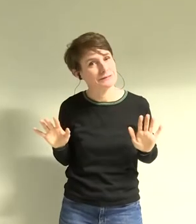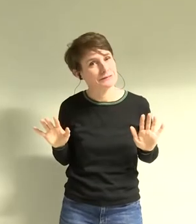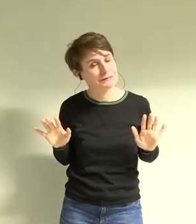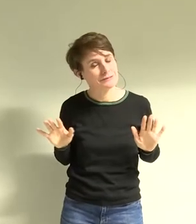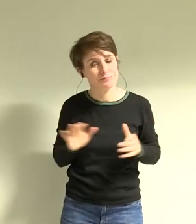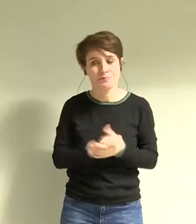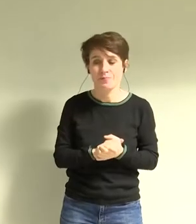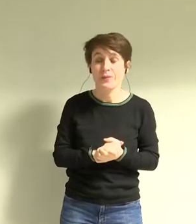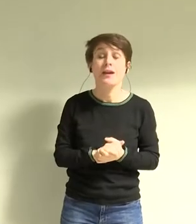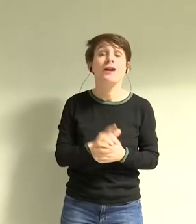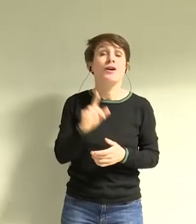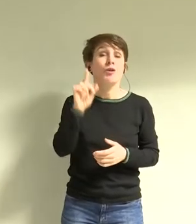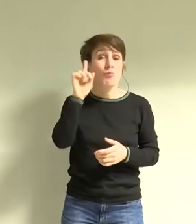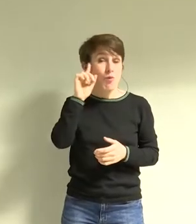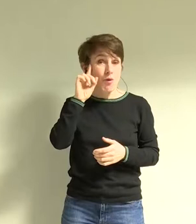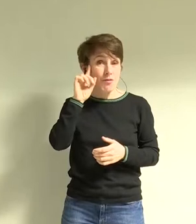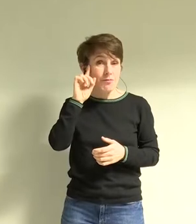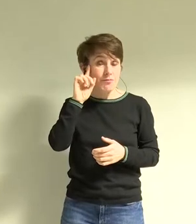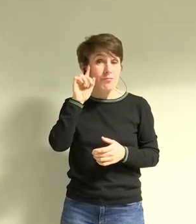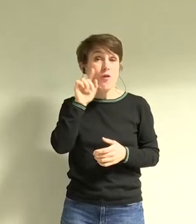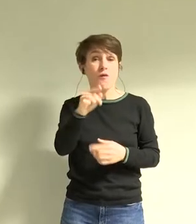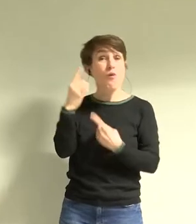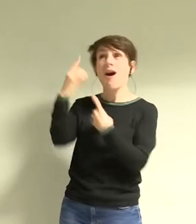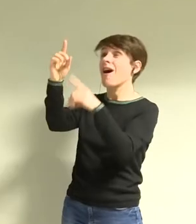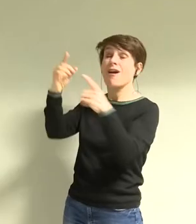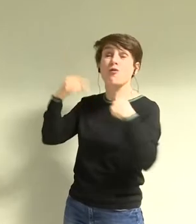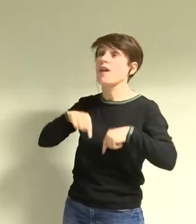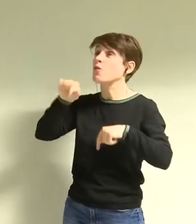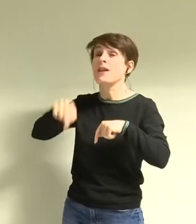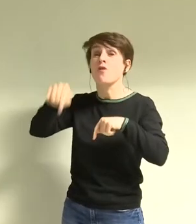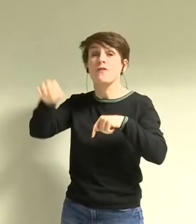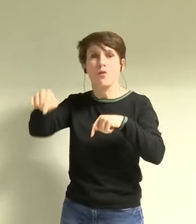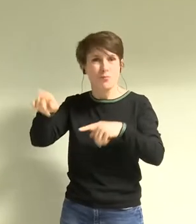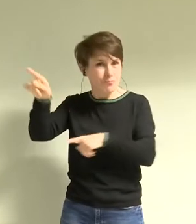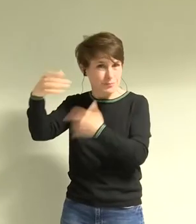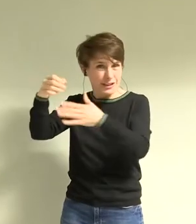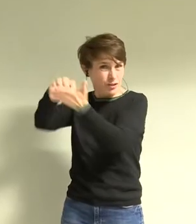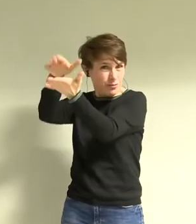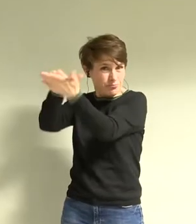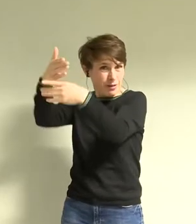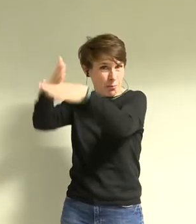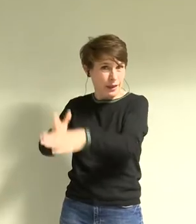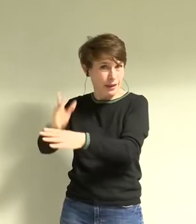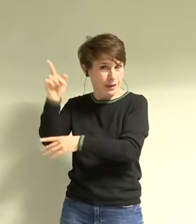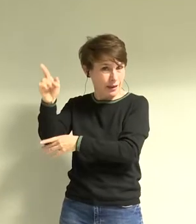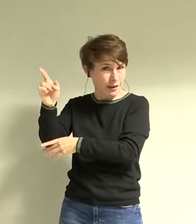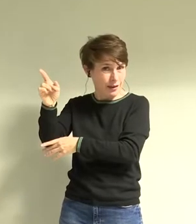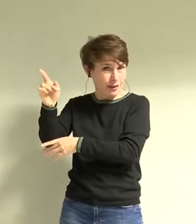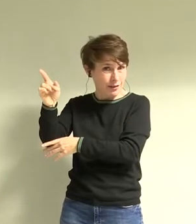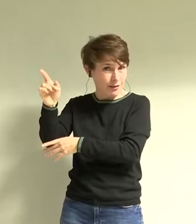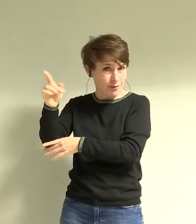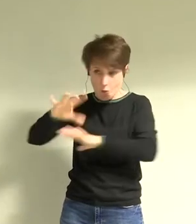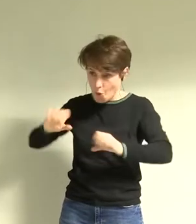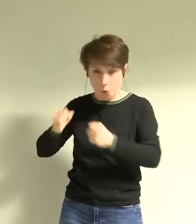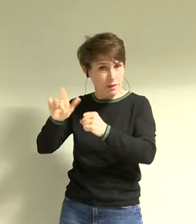voeu parce que en réalité ce que vous demandez au gouvernement est déjà en grande partie inscrit dans ce qui relève de sa compétence à savoir notamment